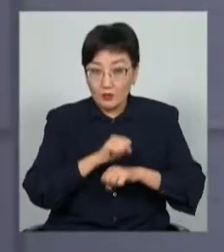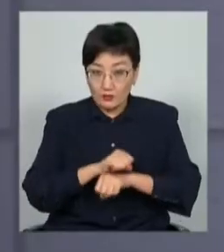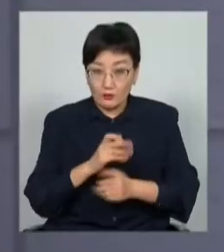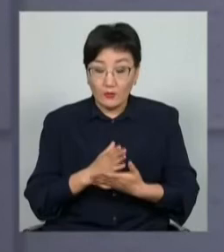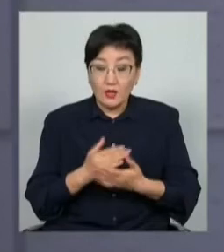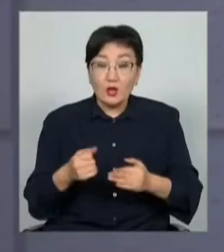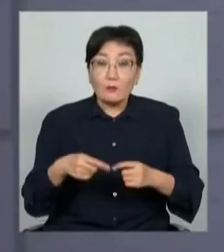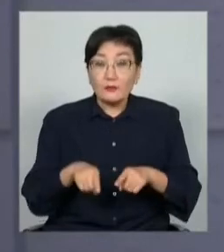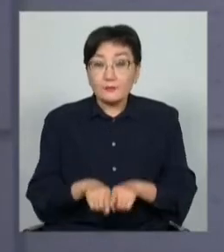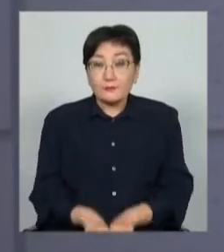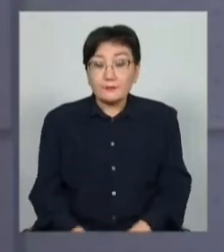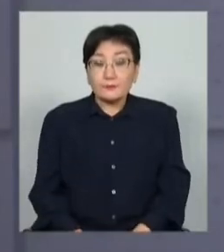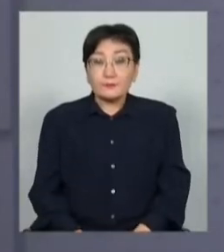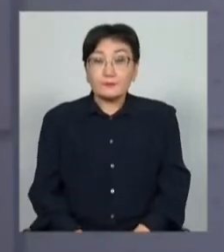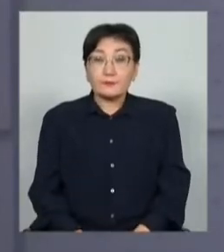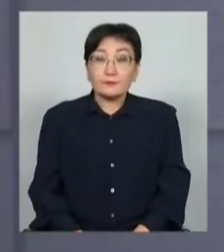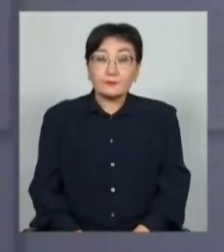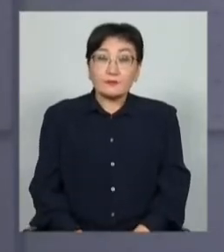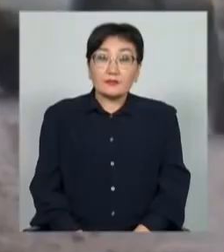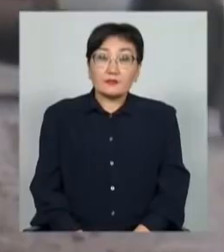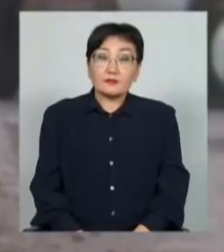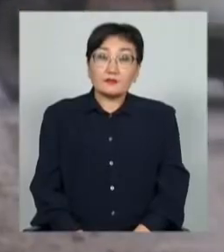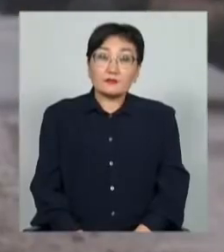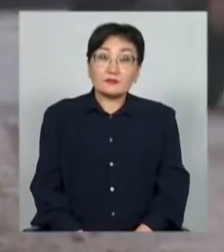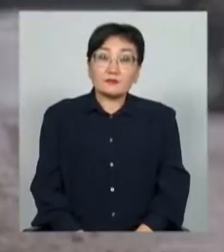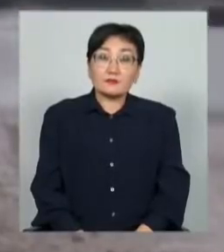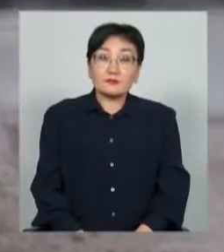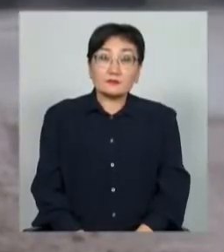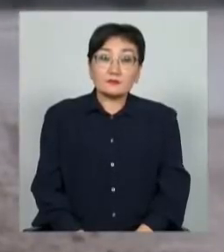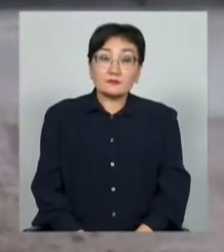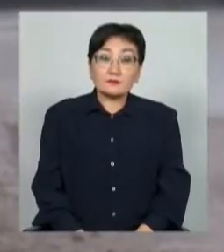бар. Нысанбай Қаламқас, Данияр Омар, Ренат Өтеев, Алматы телеарнасы, Нұрсұлтан.